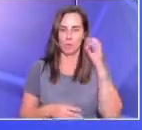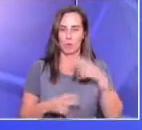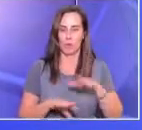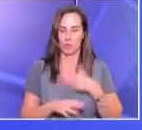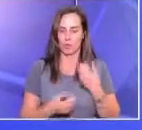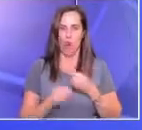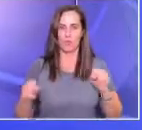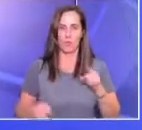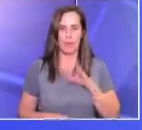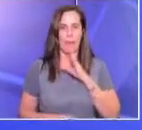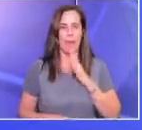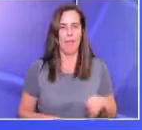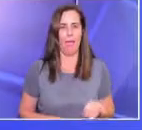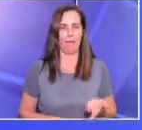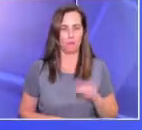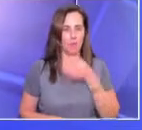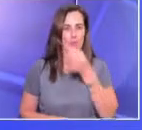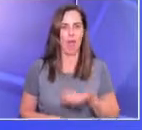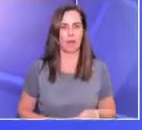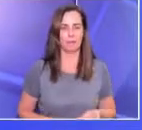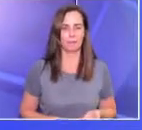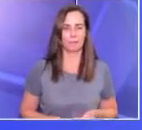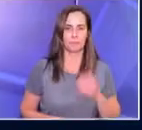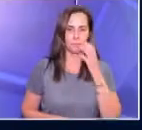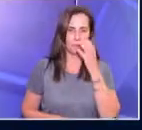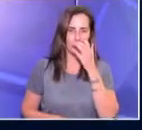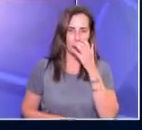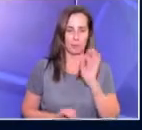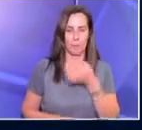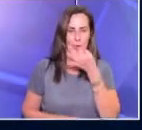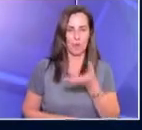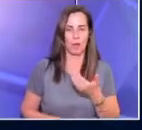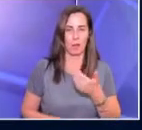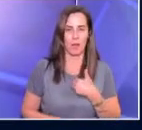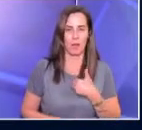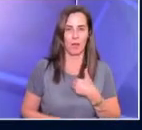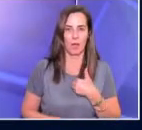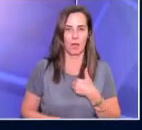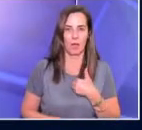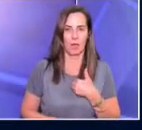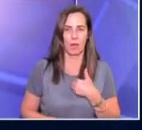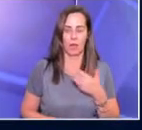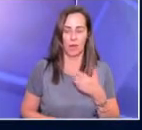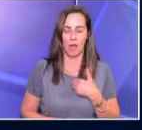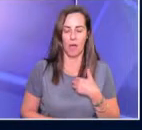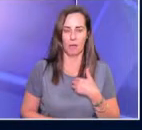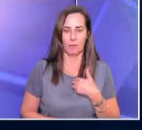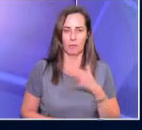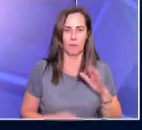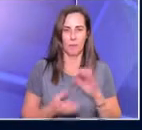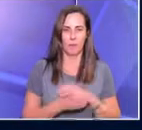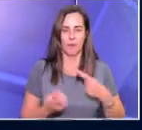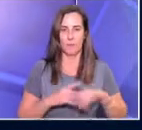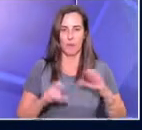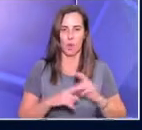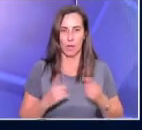ברחוב באופן חופשי, זאת השאלה. זאת בהחלט שאלה. אנחנו נדרשנו לא מעט, אני בסיעת הליכוד לפחות, וגם חברים